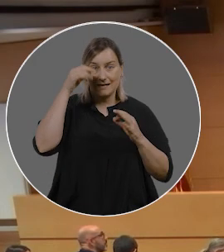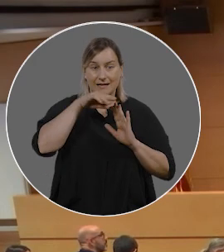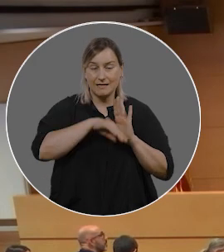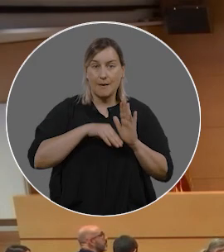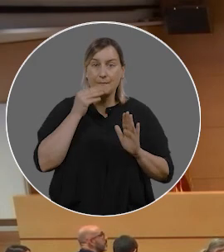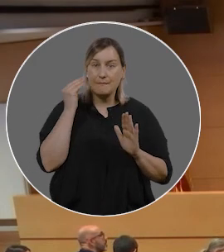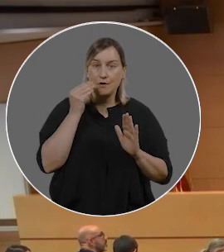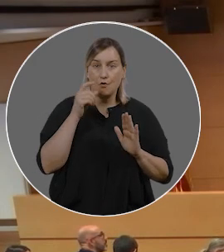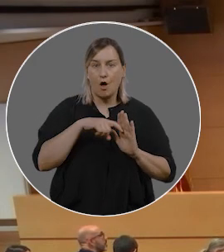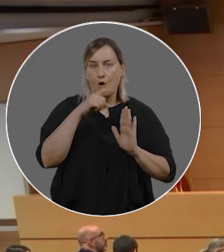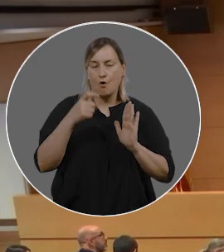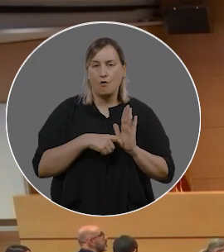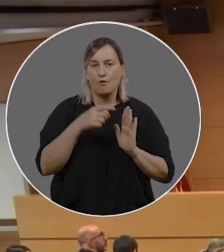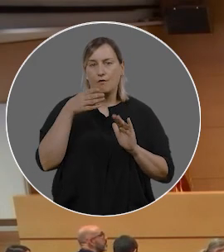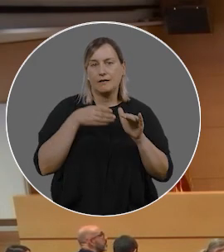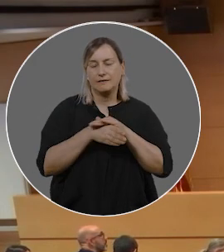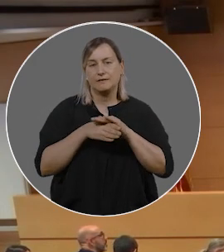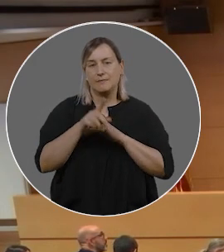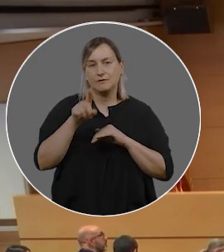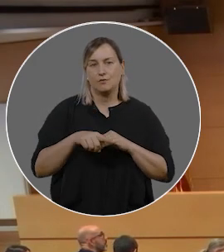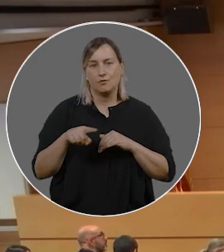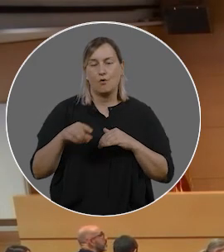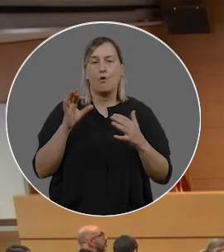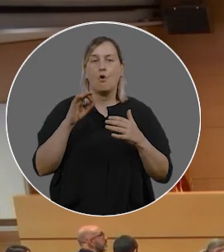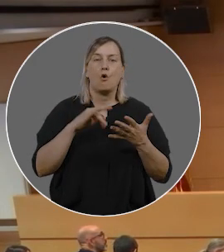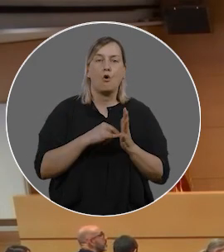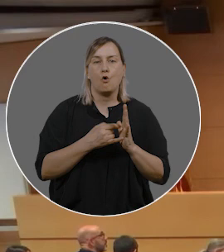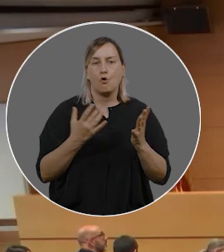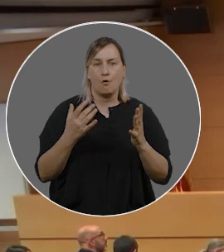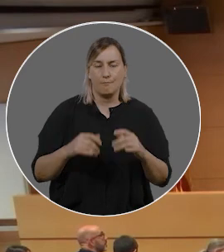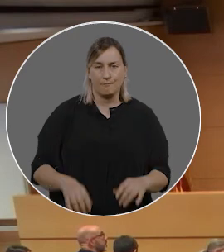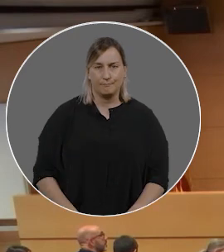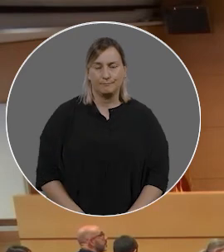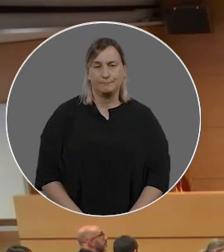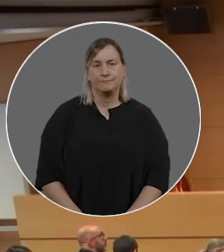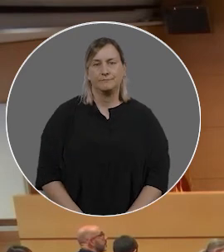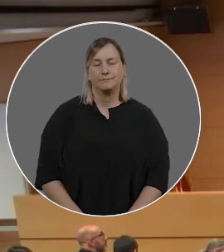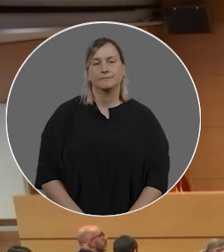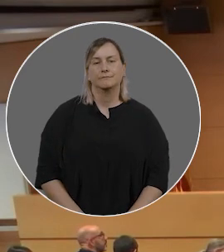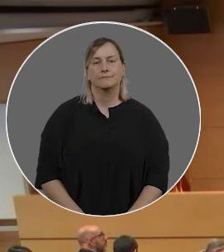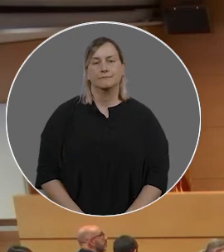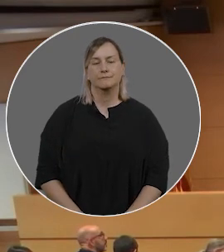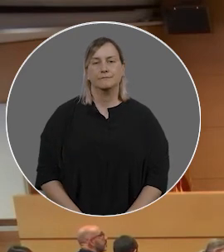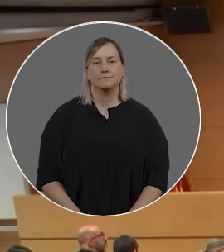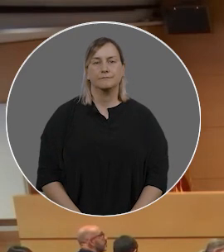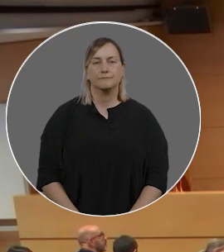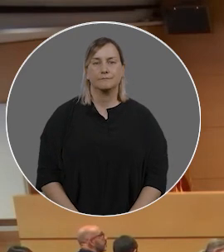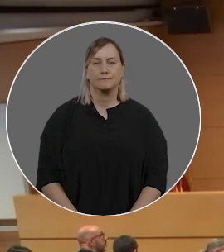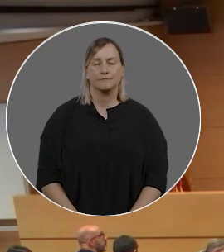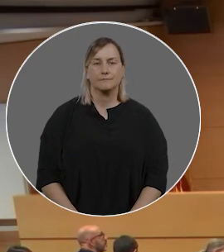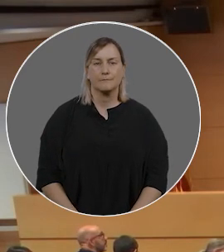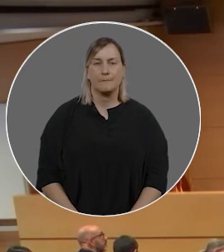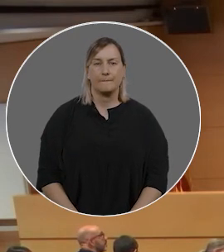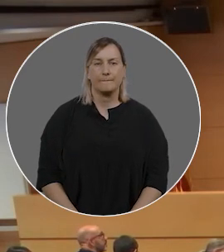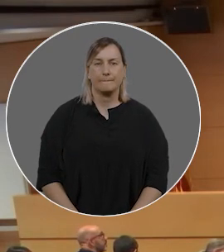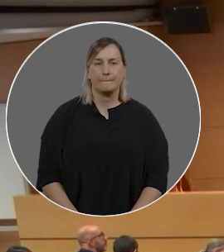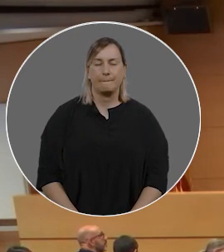que si ha de millorar o ha de ser completament accessible o com funciona?